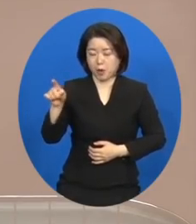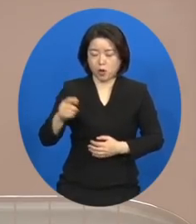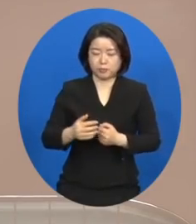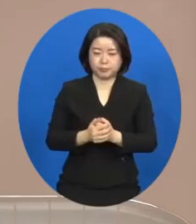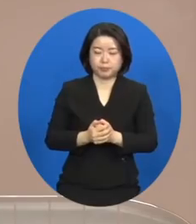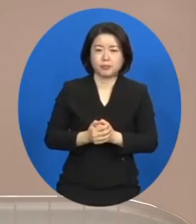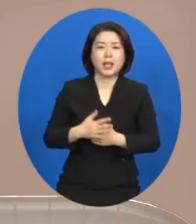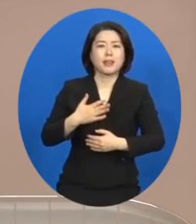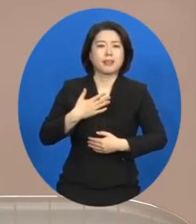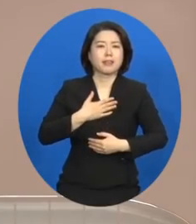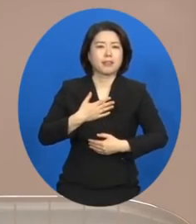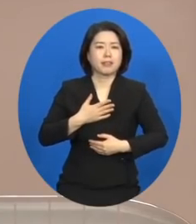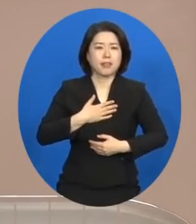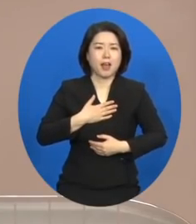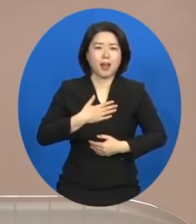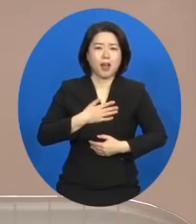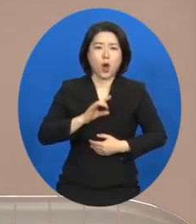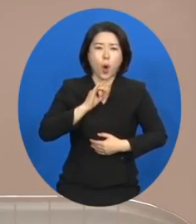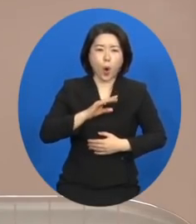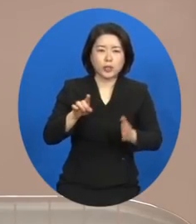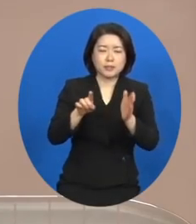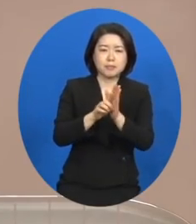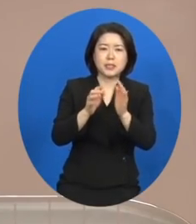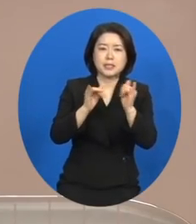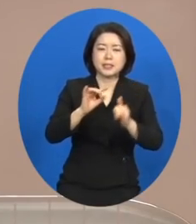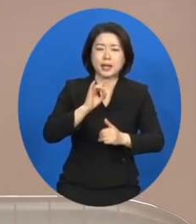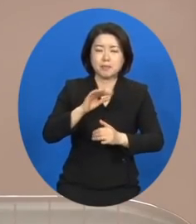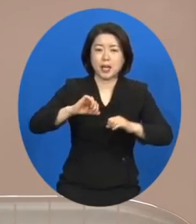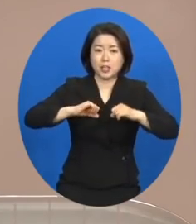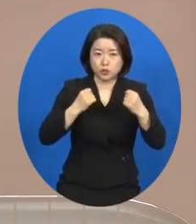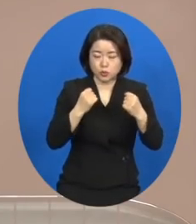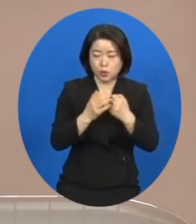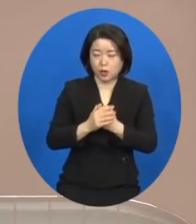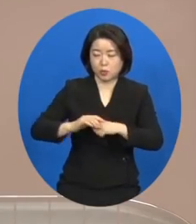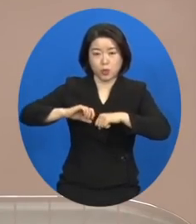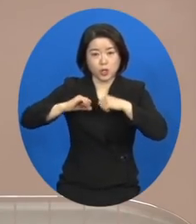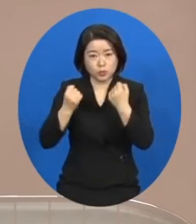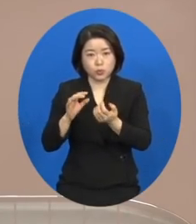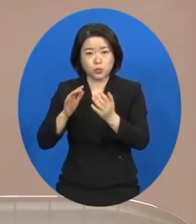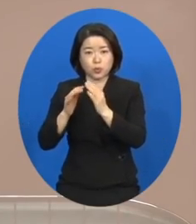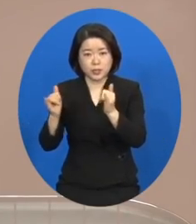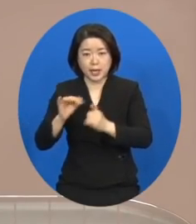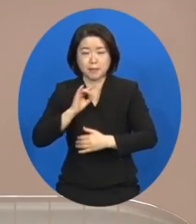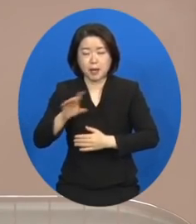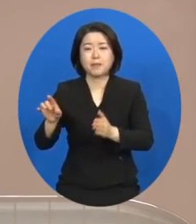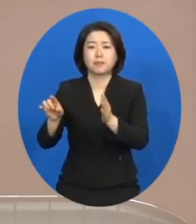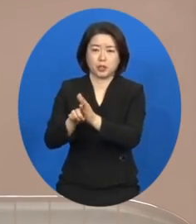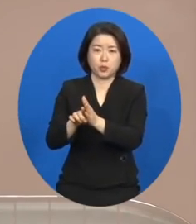명언인데요. 오직 믿는 자만이 순종하고 오직 순종하는 자만이 믿는다.